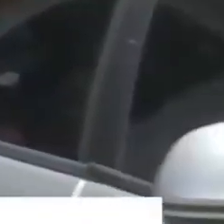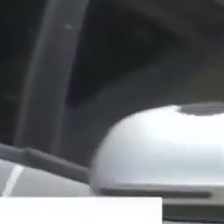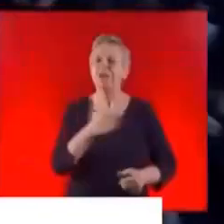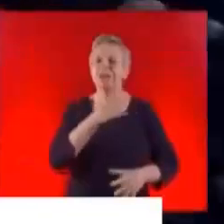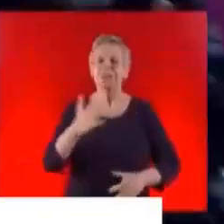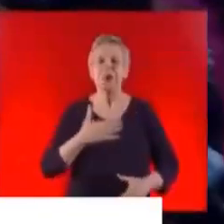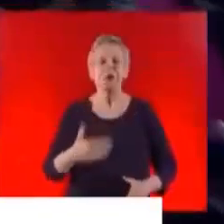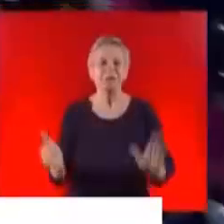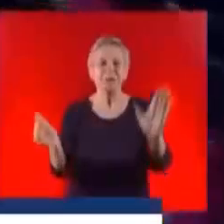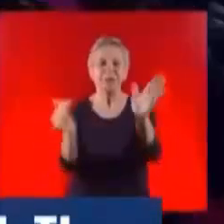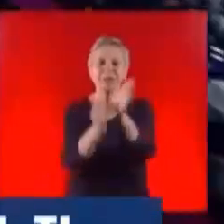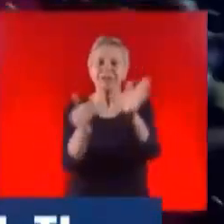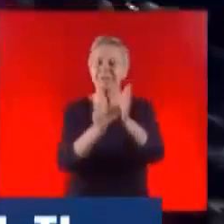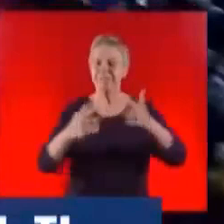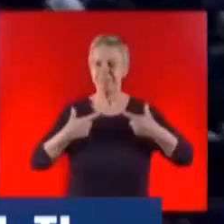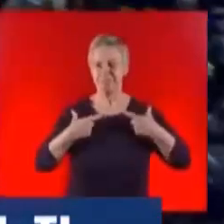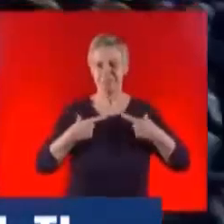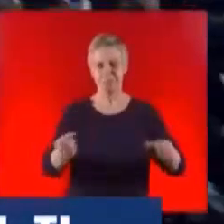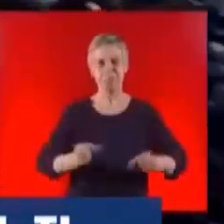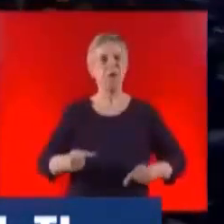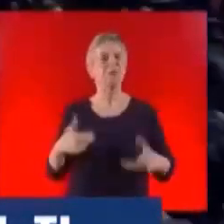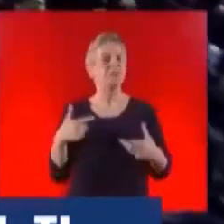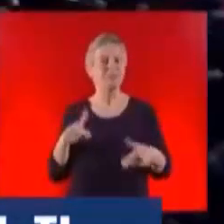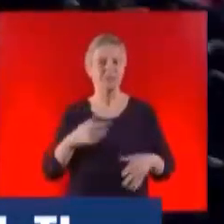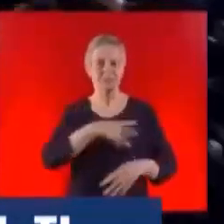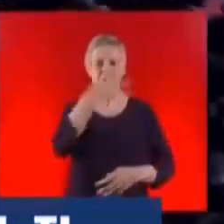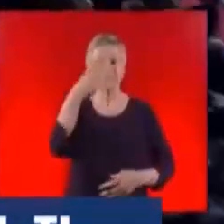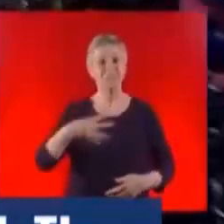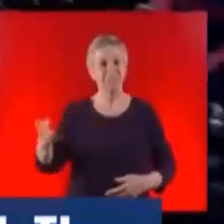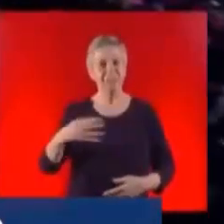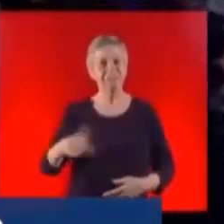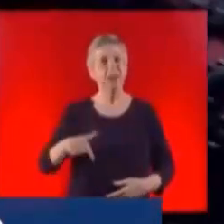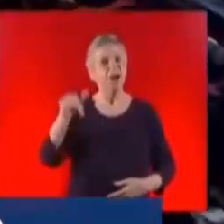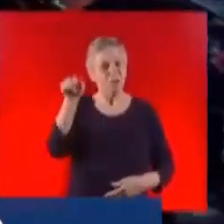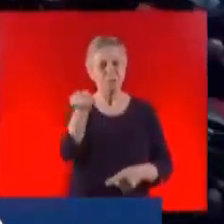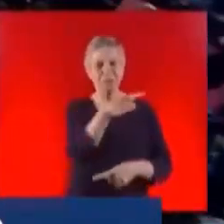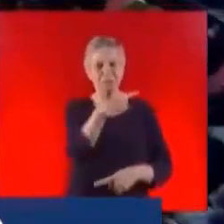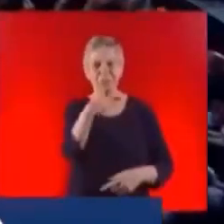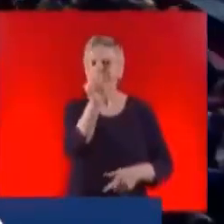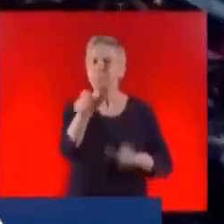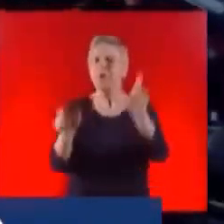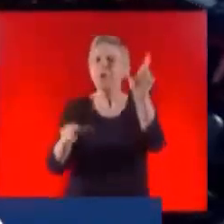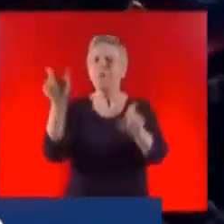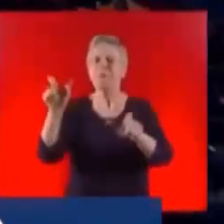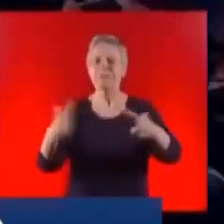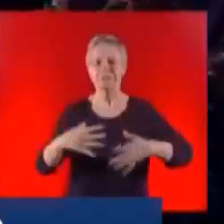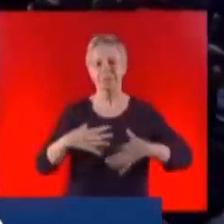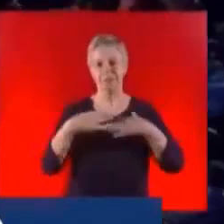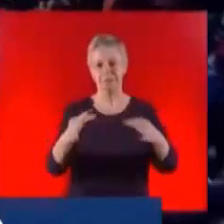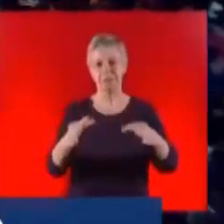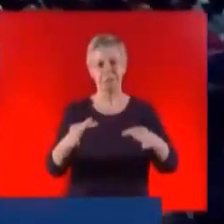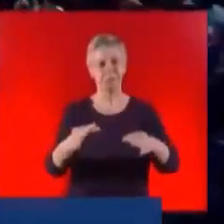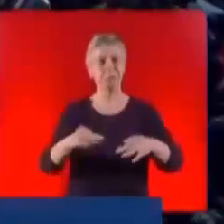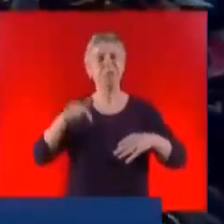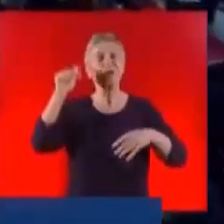Στέφανος Τζουμάκας. Η Νέα Δημοκρατία κάνει τη δουλειά της. Εμένα με ενδιαφέρει τι κάνουμε εμείς. Εμείς θα οδηγήσουμε. Δεν ασχολούμε τώρα με τον Κυριάκο και με άλλα